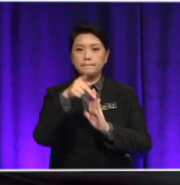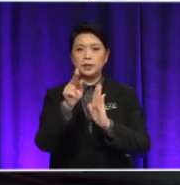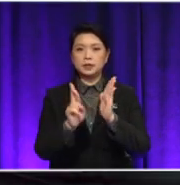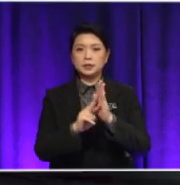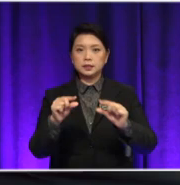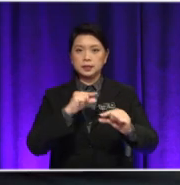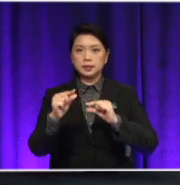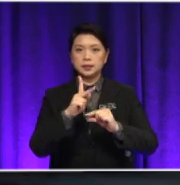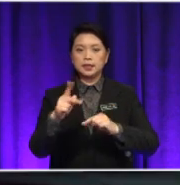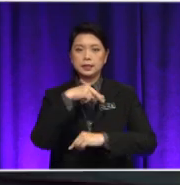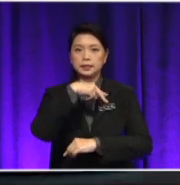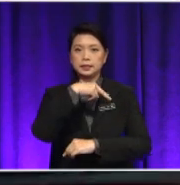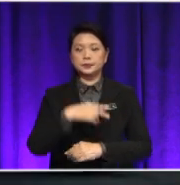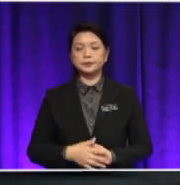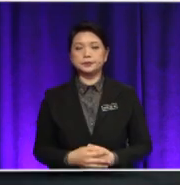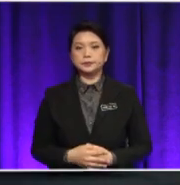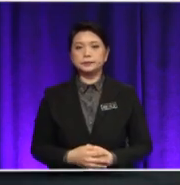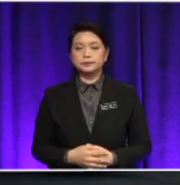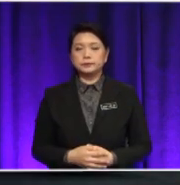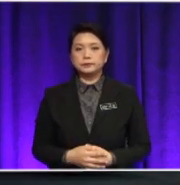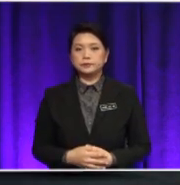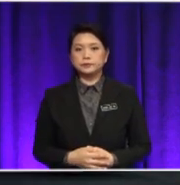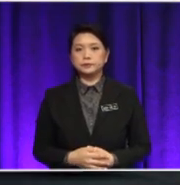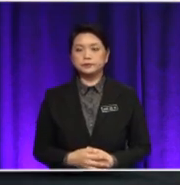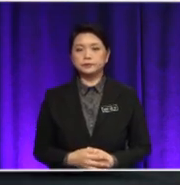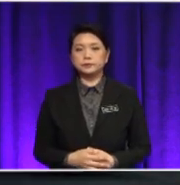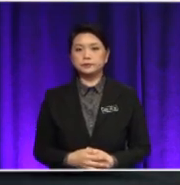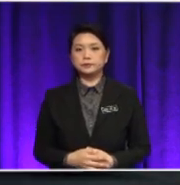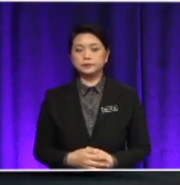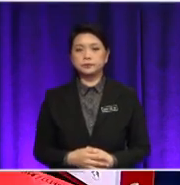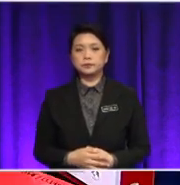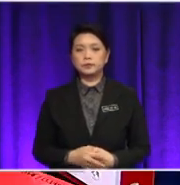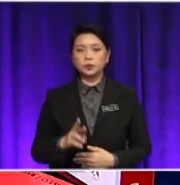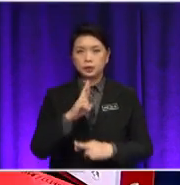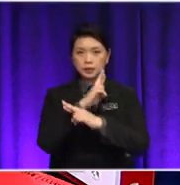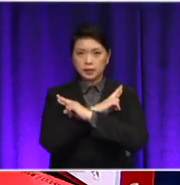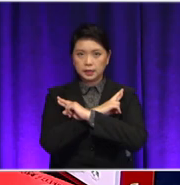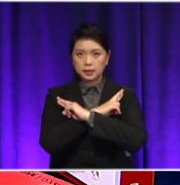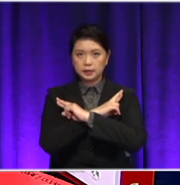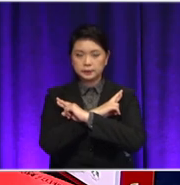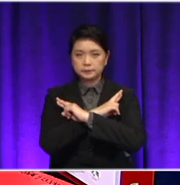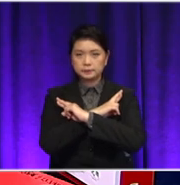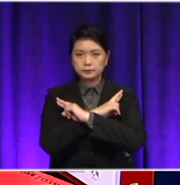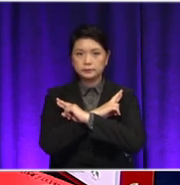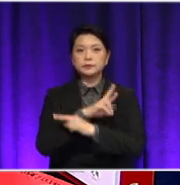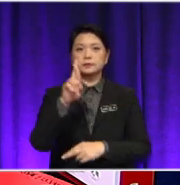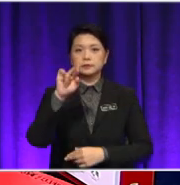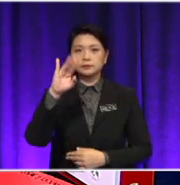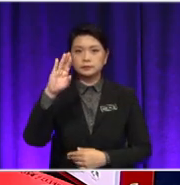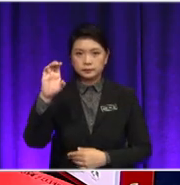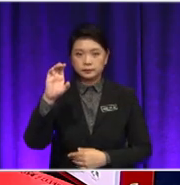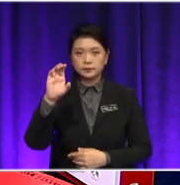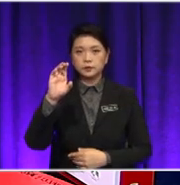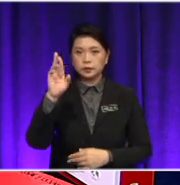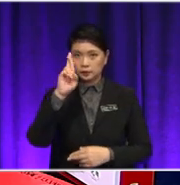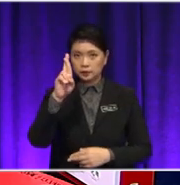baik. Okey. Okey, itu adalah rehat. Kita perlu pastikan rakan kita ni